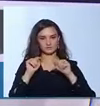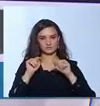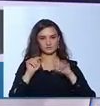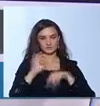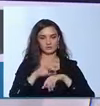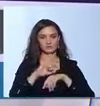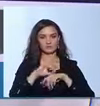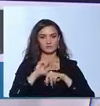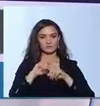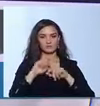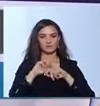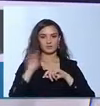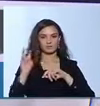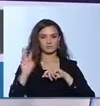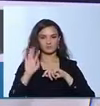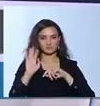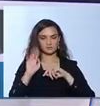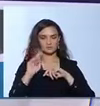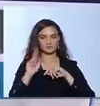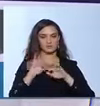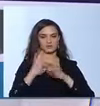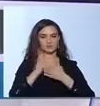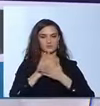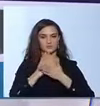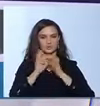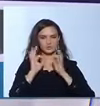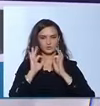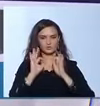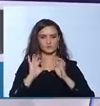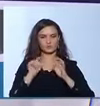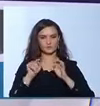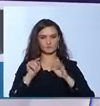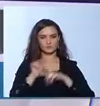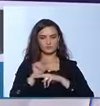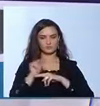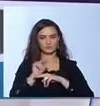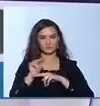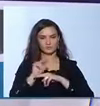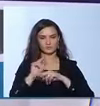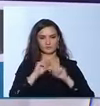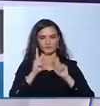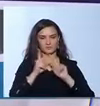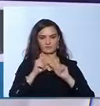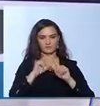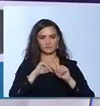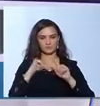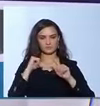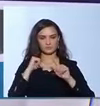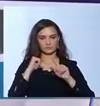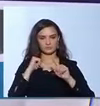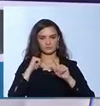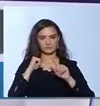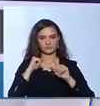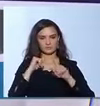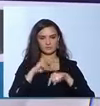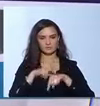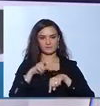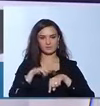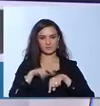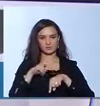არ მიდის ექიმთან და არ ხდება სწორი, ასე ვთქვათ, უნალობა. მეორე, თვითონ